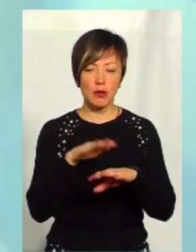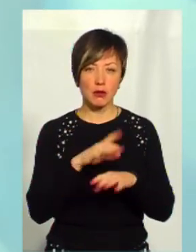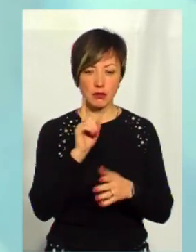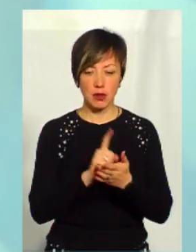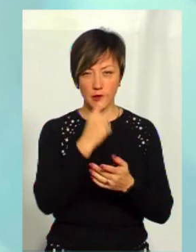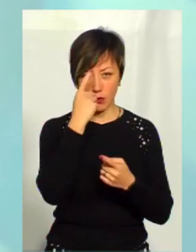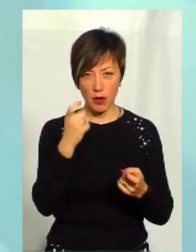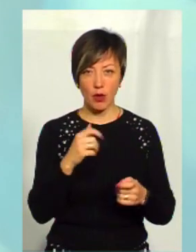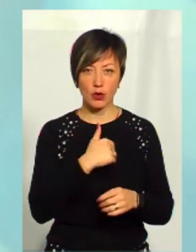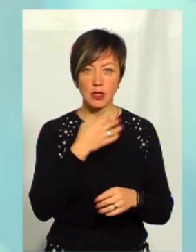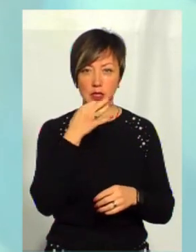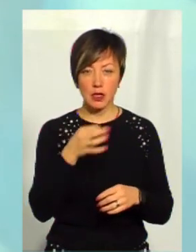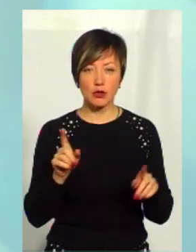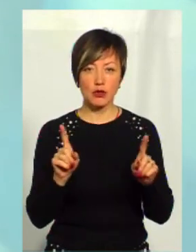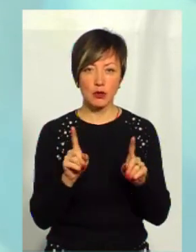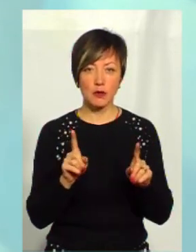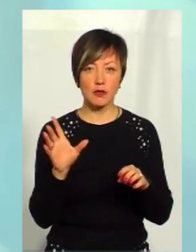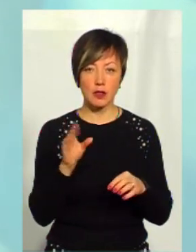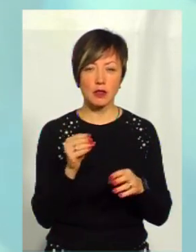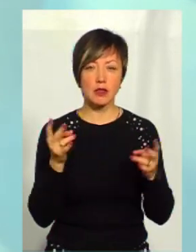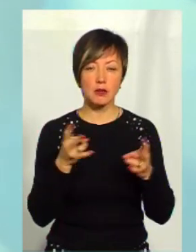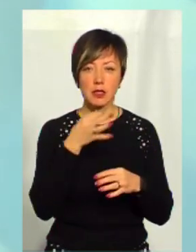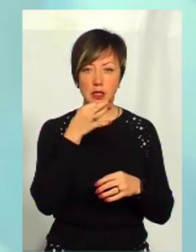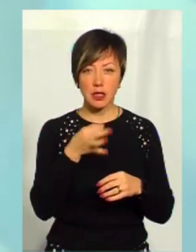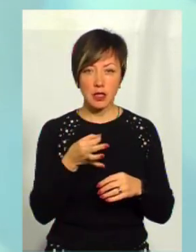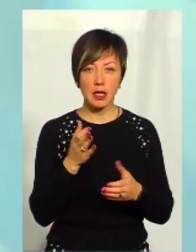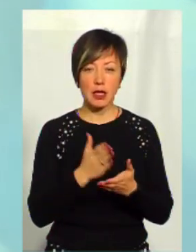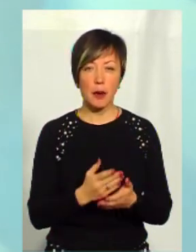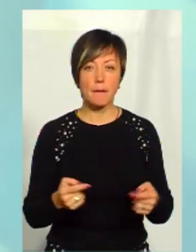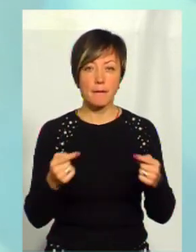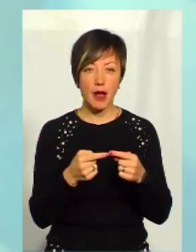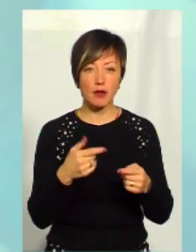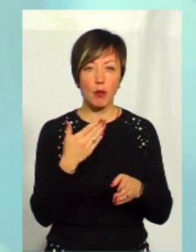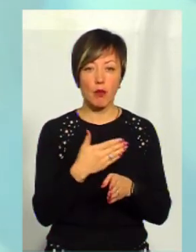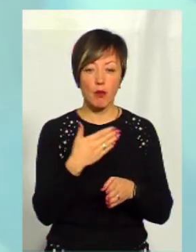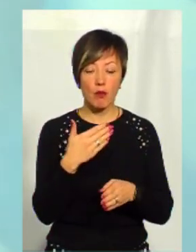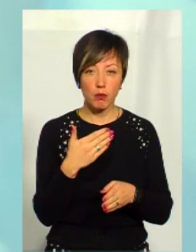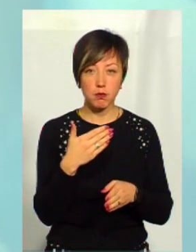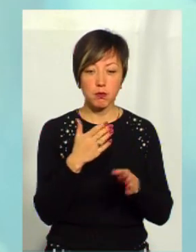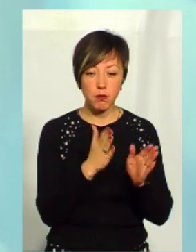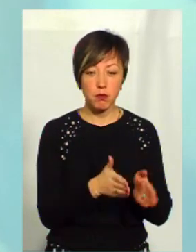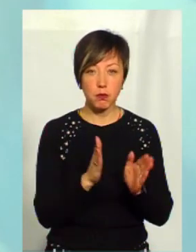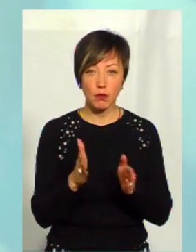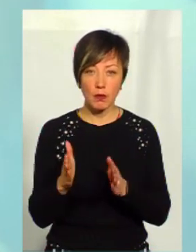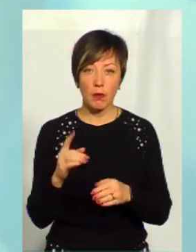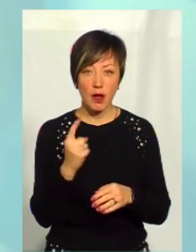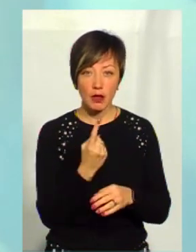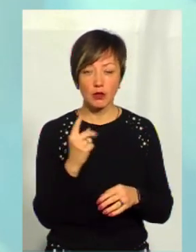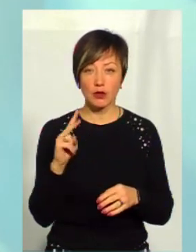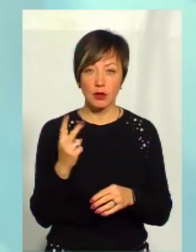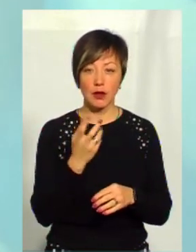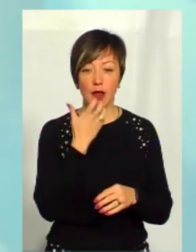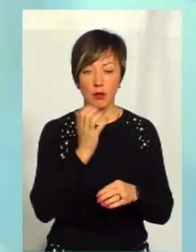інформувати. Але я хочу сказати, що також слід зазначити, що є певна послідовність, коли кошти спрямовуються в першу чергу